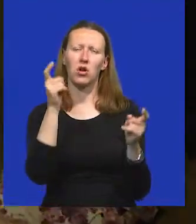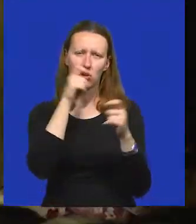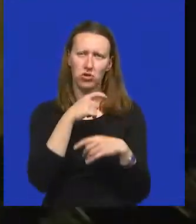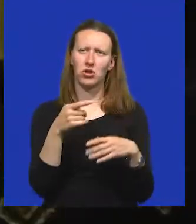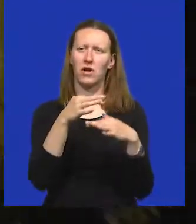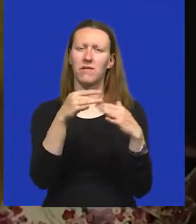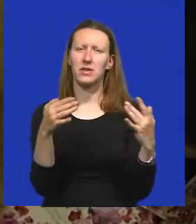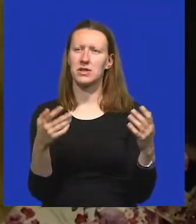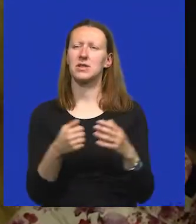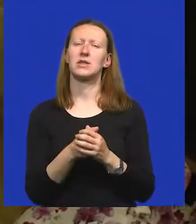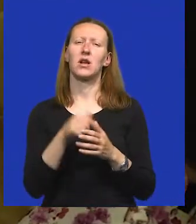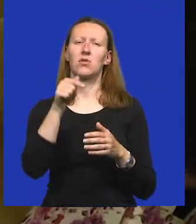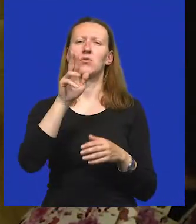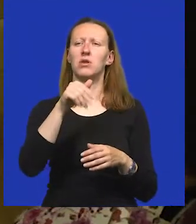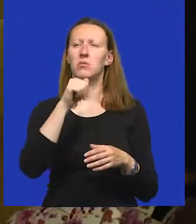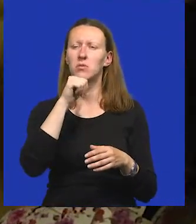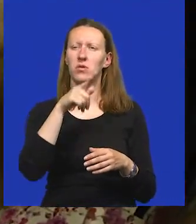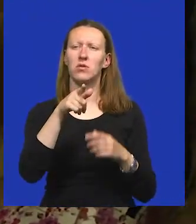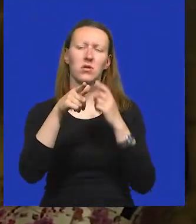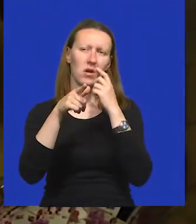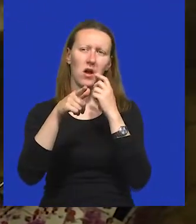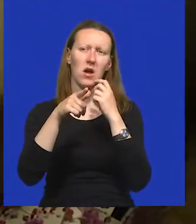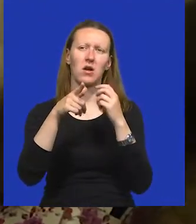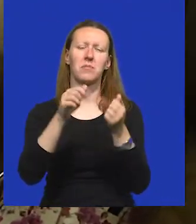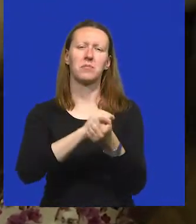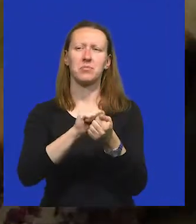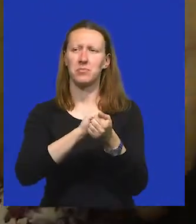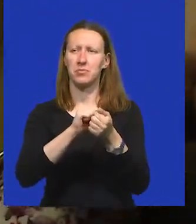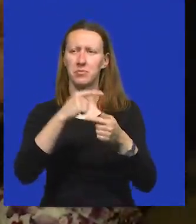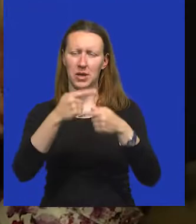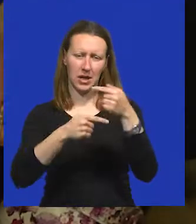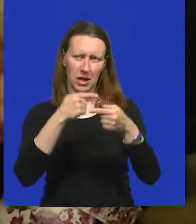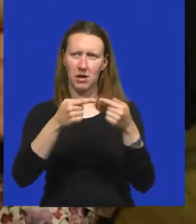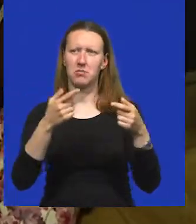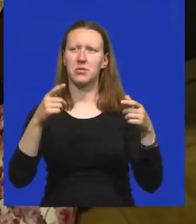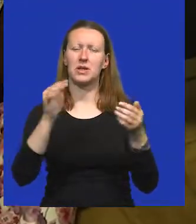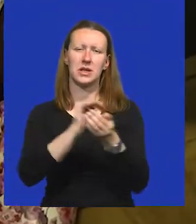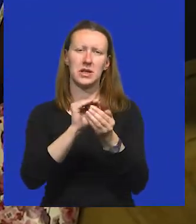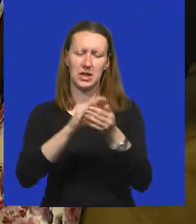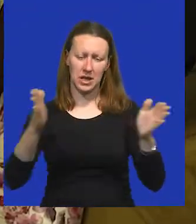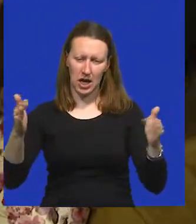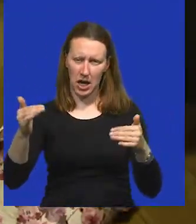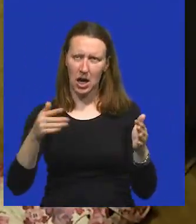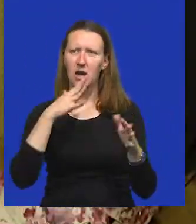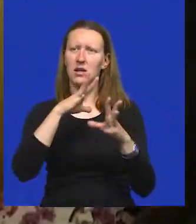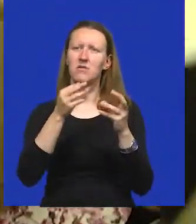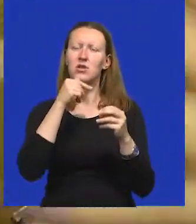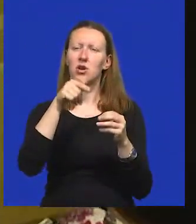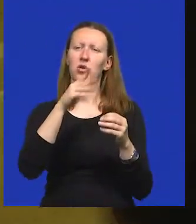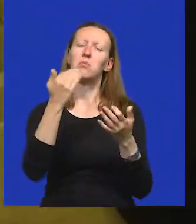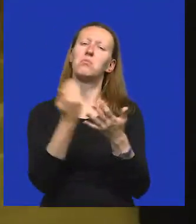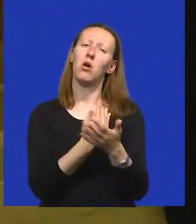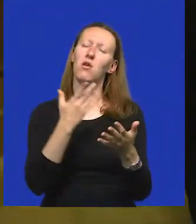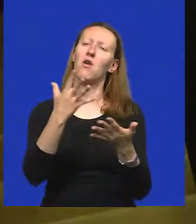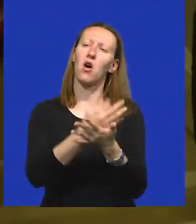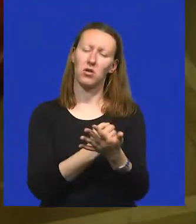cioccolatini, tè e tutto quanto. Qua abbiamo anche i rotoloni di carta, scatole di uova. Ma tutte queste cose che avete qui, voi